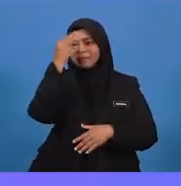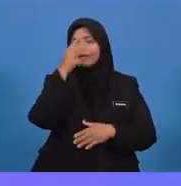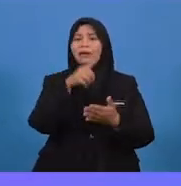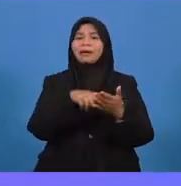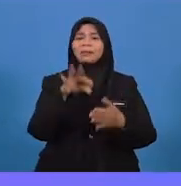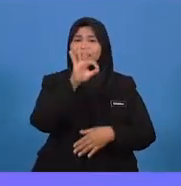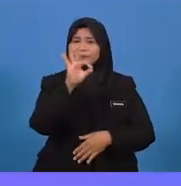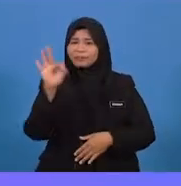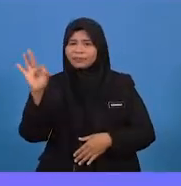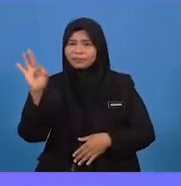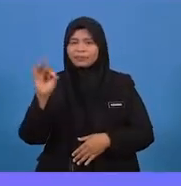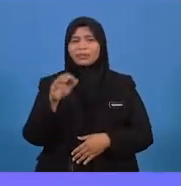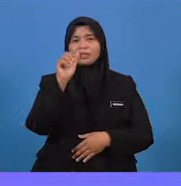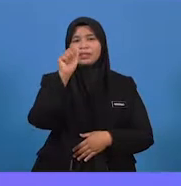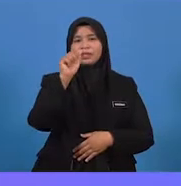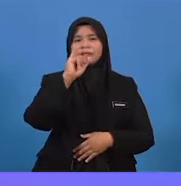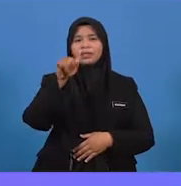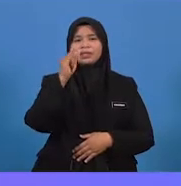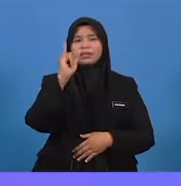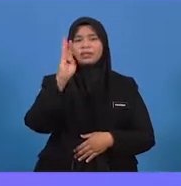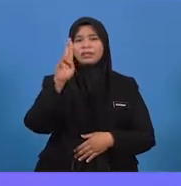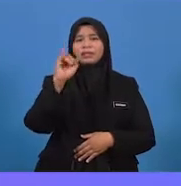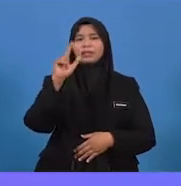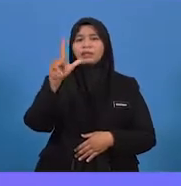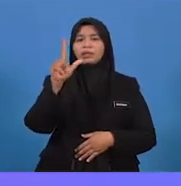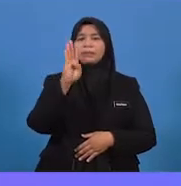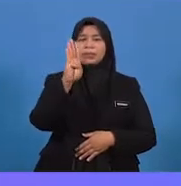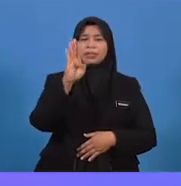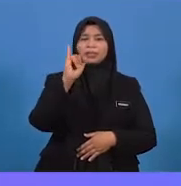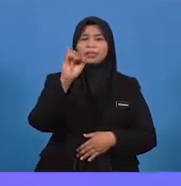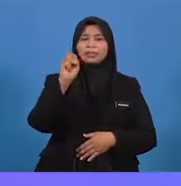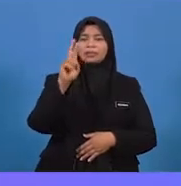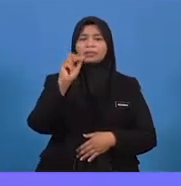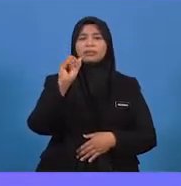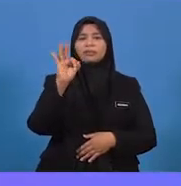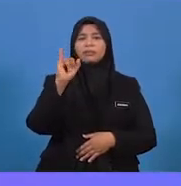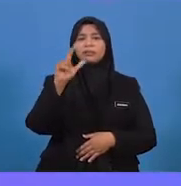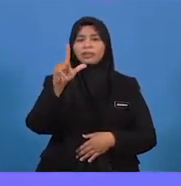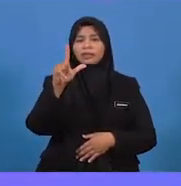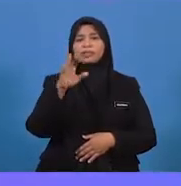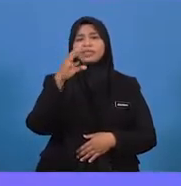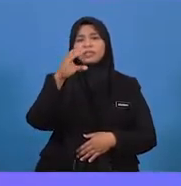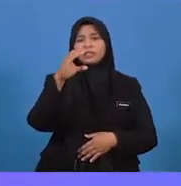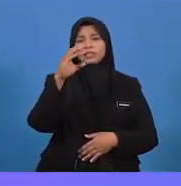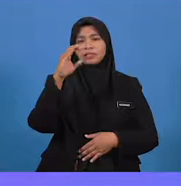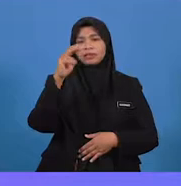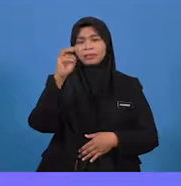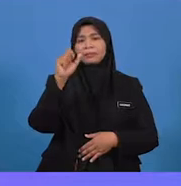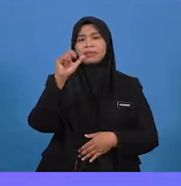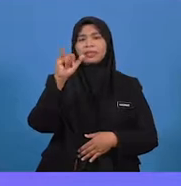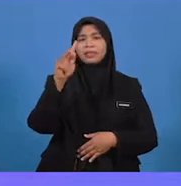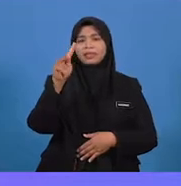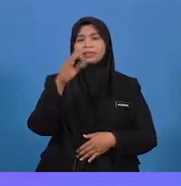apa murid-murid? A. Jibril, B. Israfil, C.